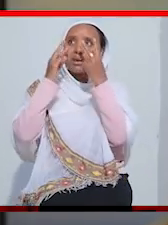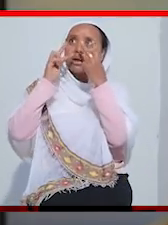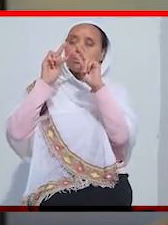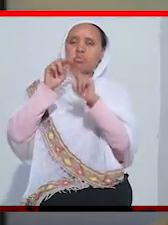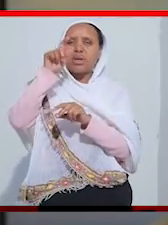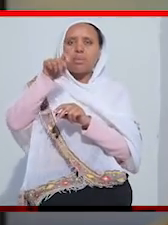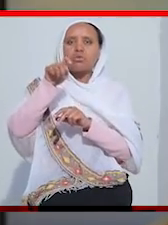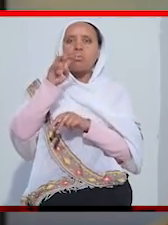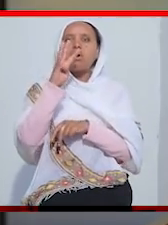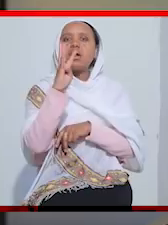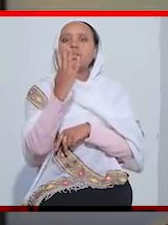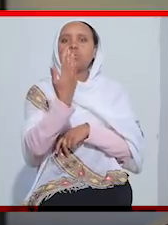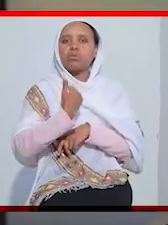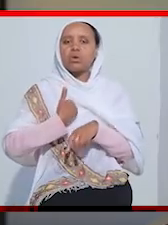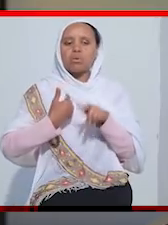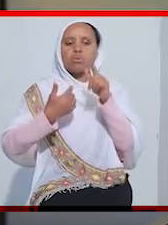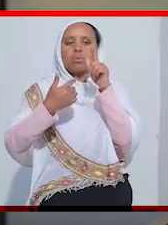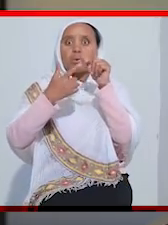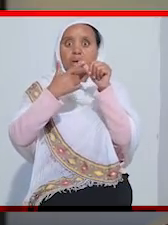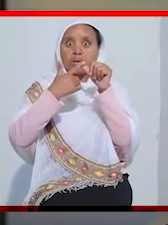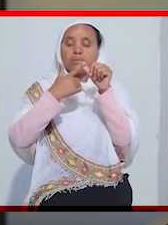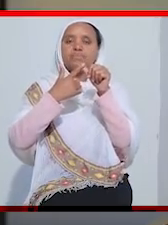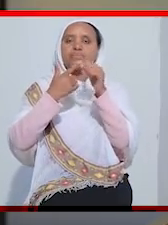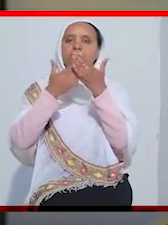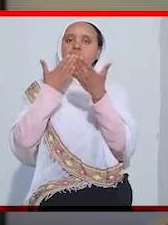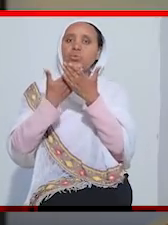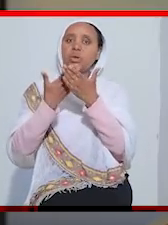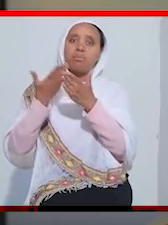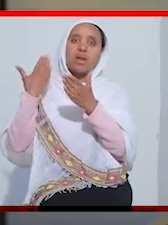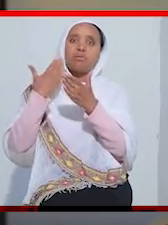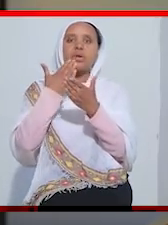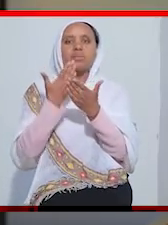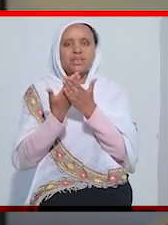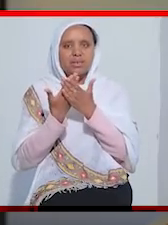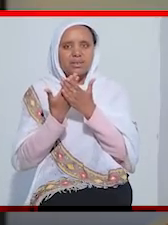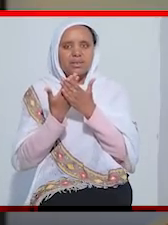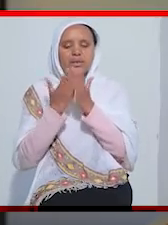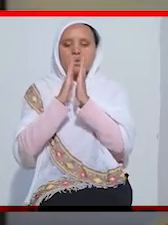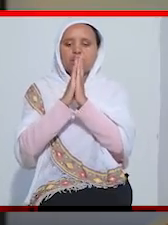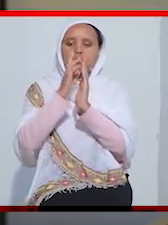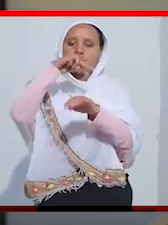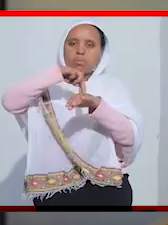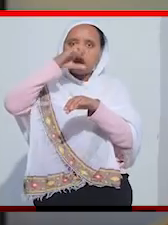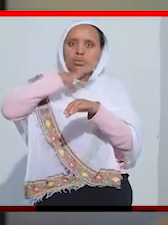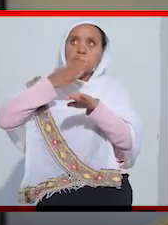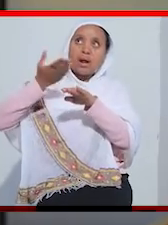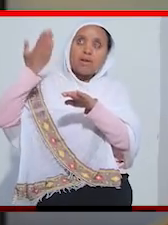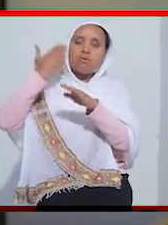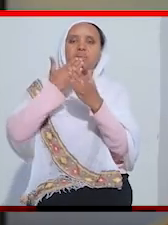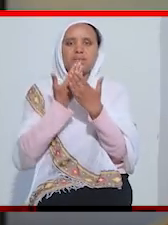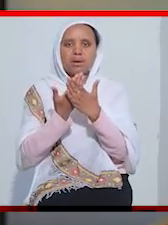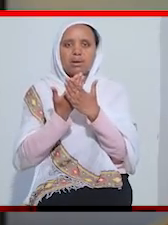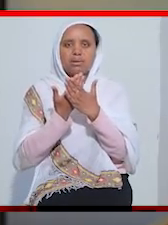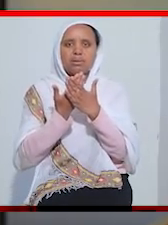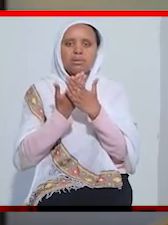ግን ልናስተውላቸው የሚገቡ 4 ነገሮች አሉ አንደኛ እንዘ ያኩቶ ባለፈው እያመሰገነ ለጸሎት የሚቆም ሰው